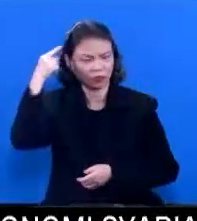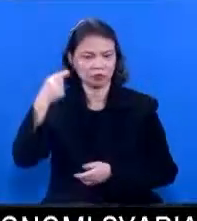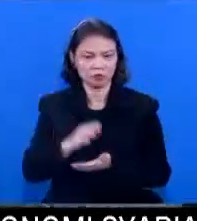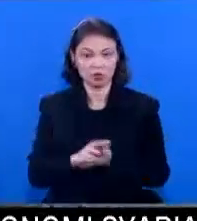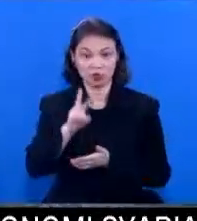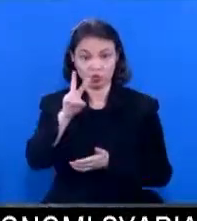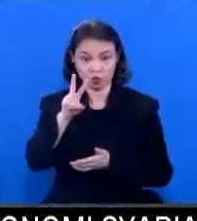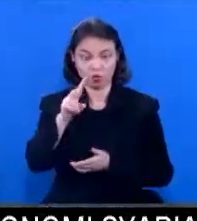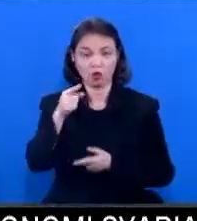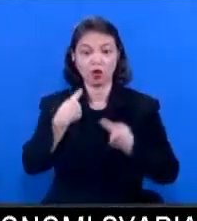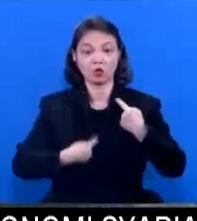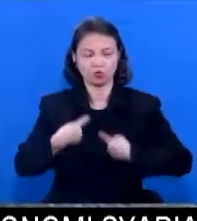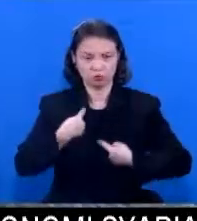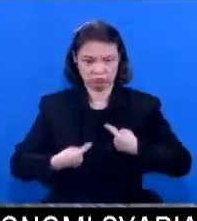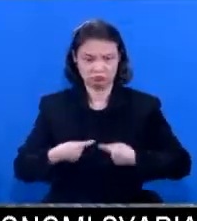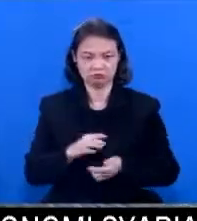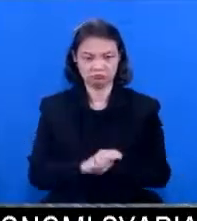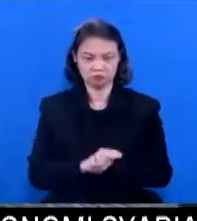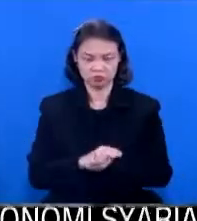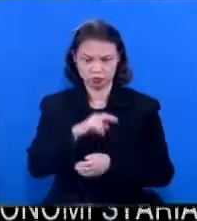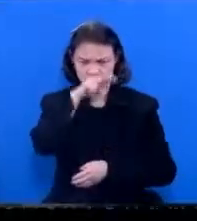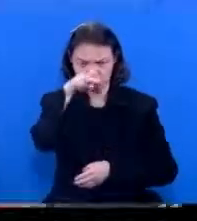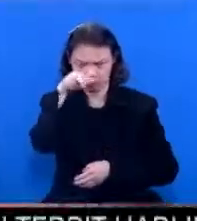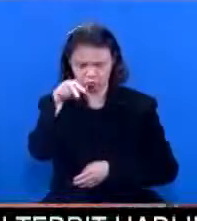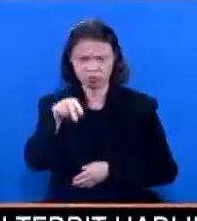dua. Nanti akan kita kembangkan lagi.